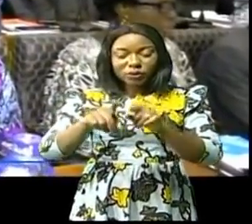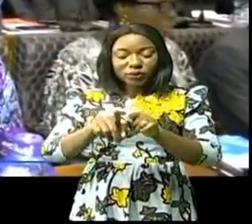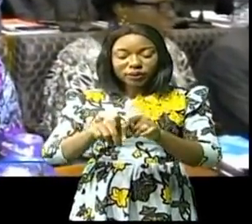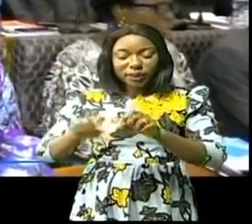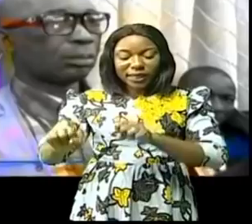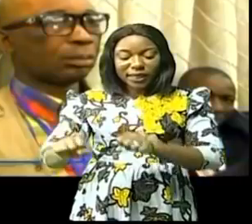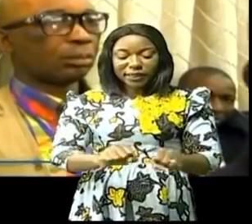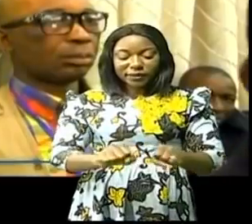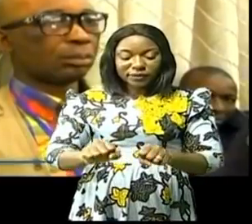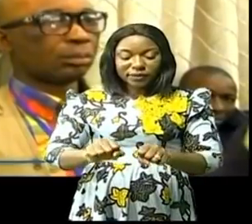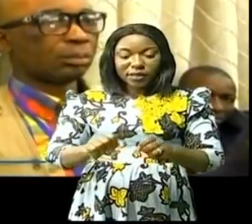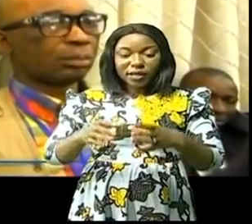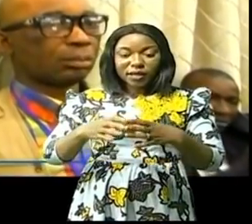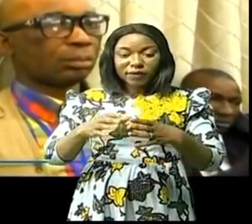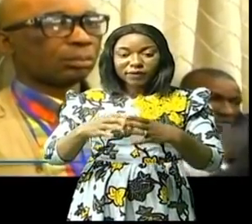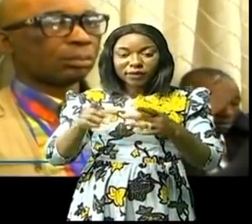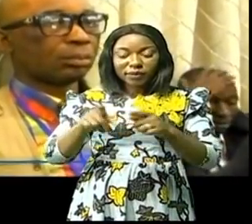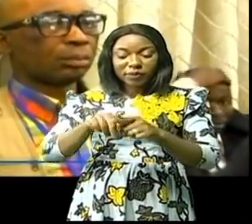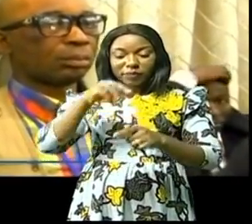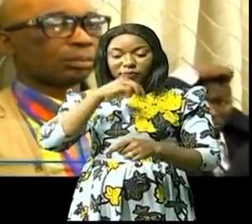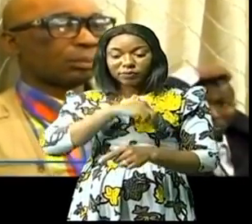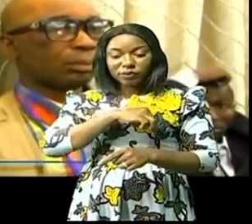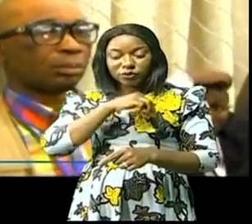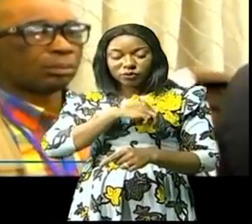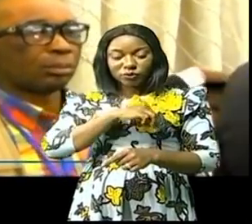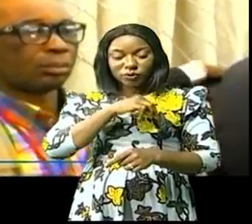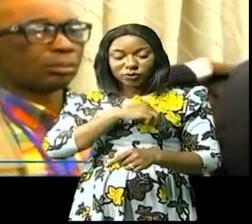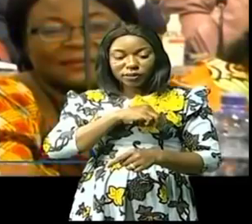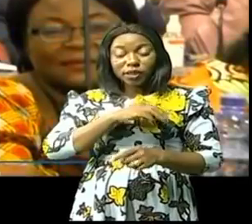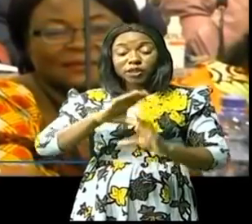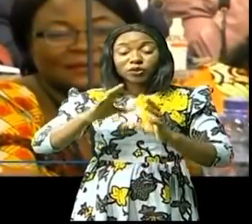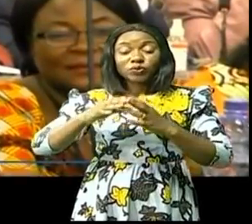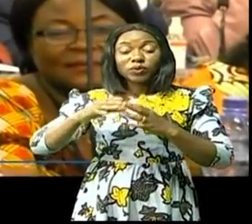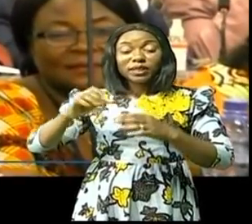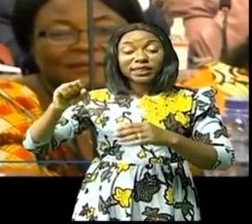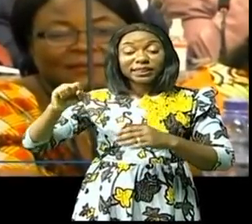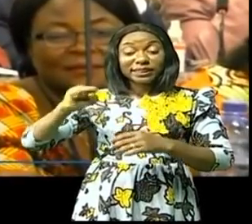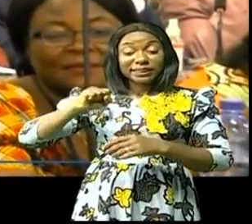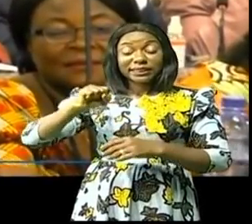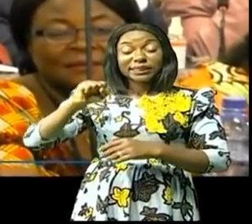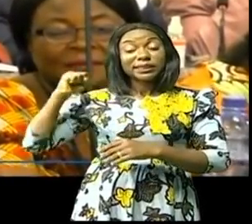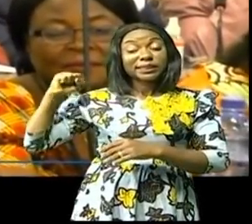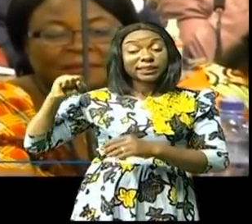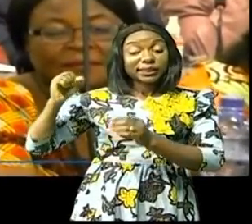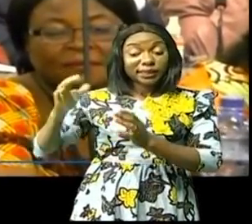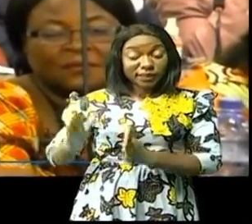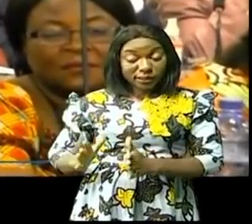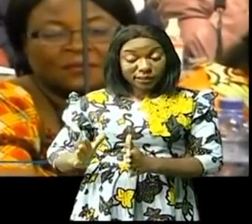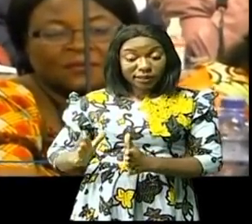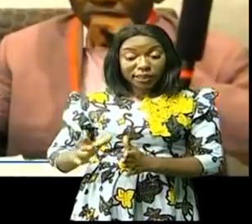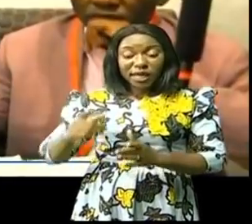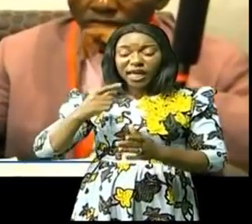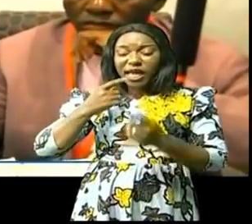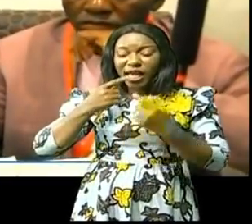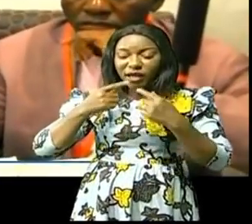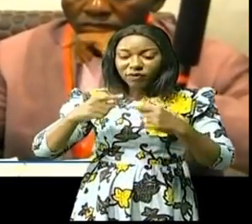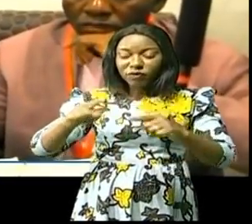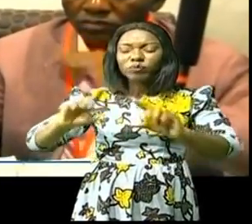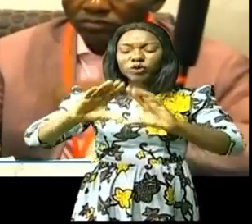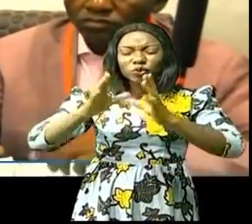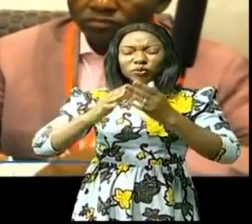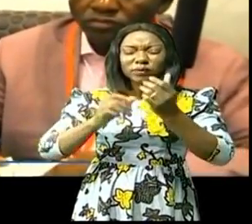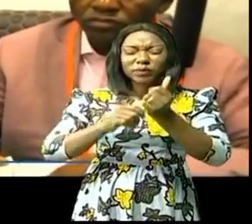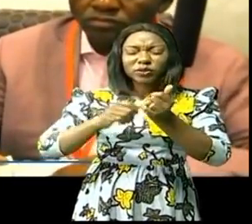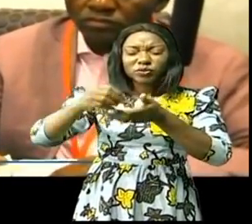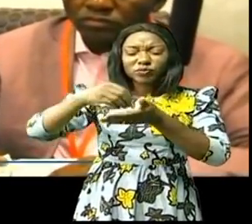qui cadre avec les mêmes missions que celles des syndicalistes de dénoncer toute personne qui s'adonne au détournement